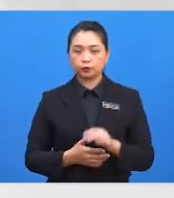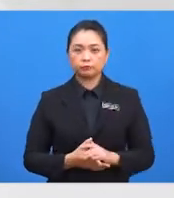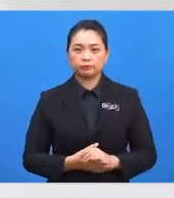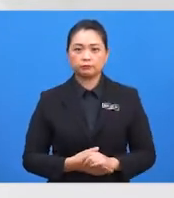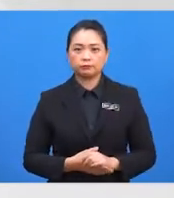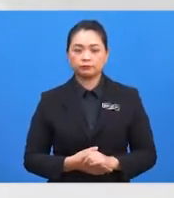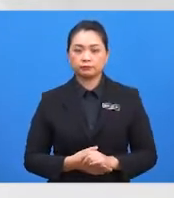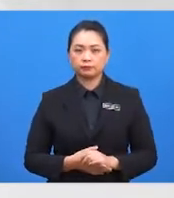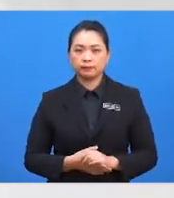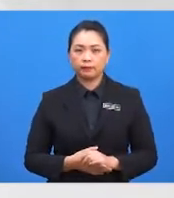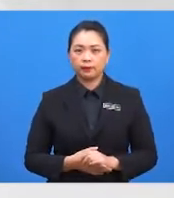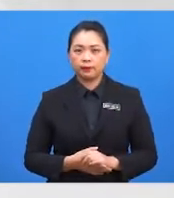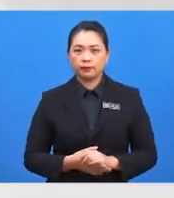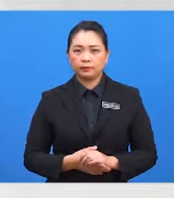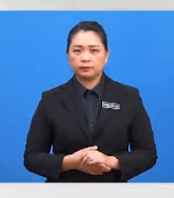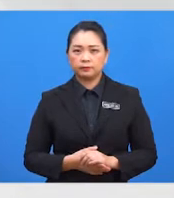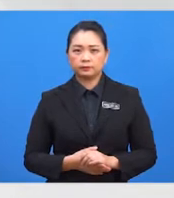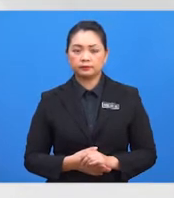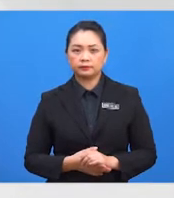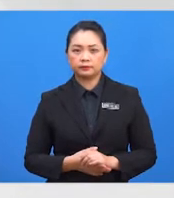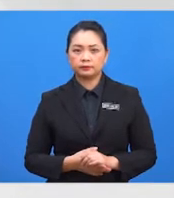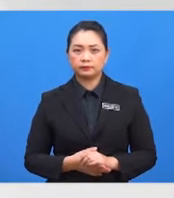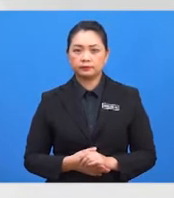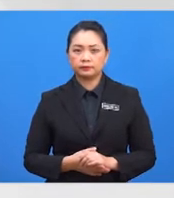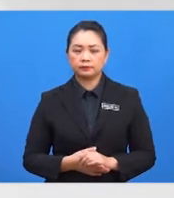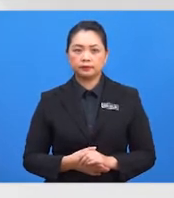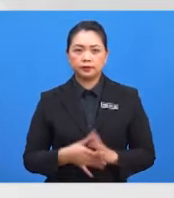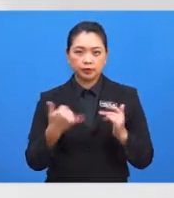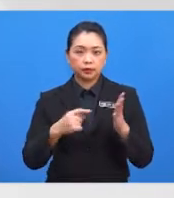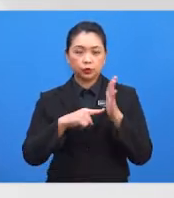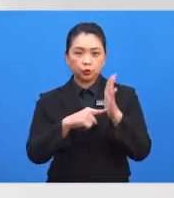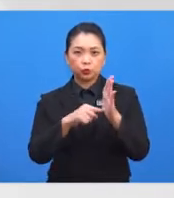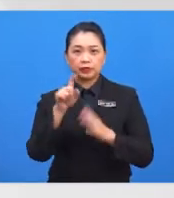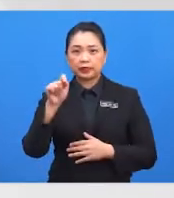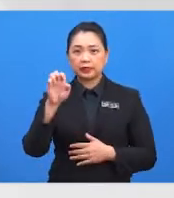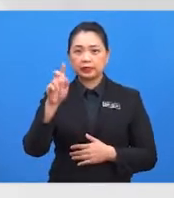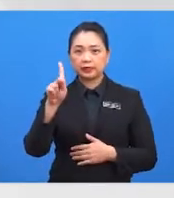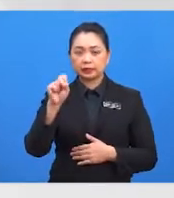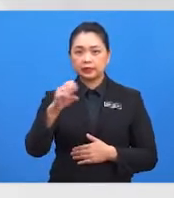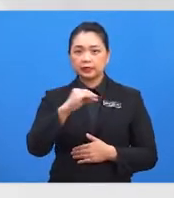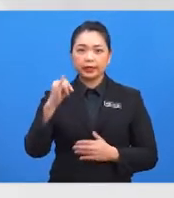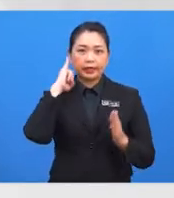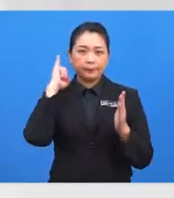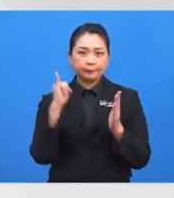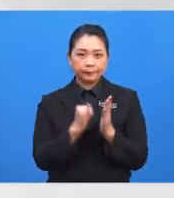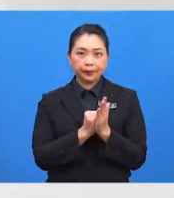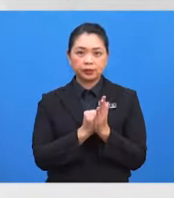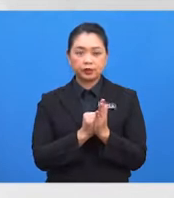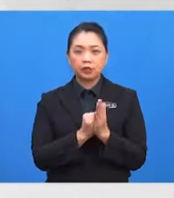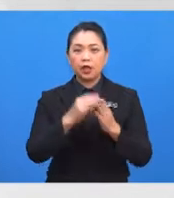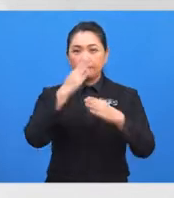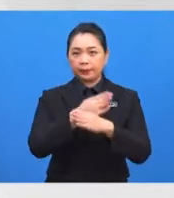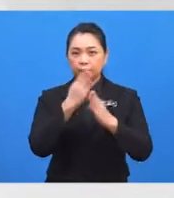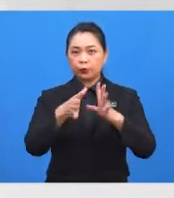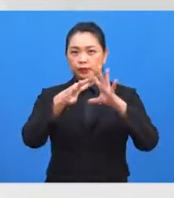rebus. Susun atur rebus yang dipaparkan teks dan imej. Susun atur yang membentuk kisah. Selain